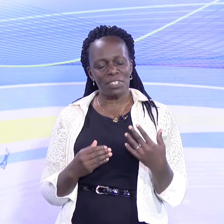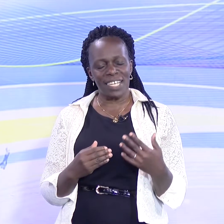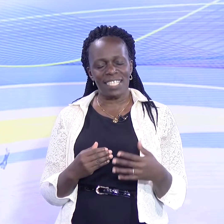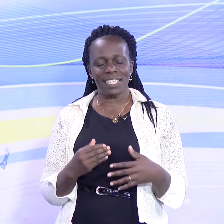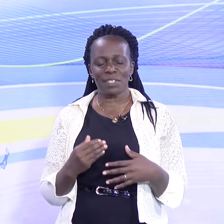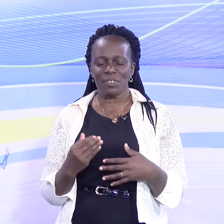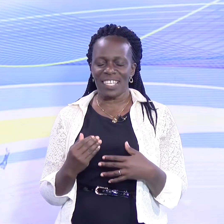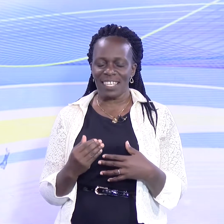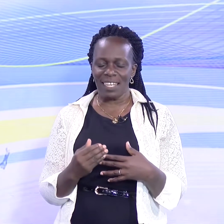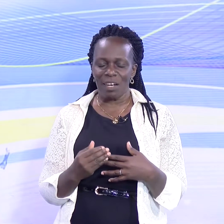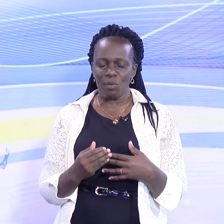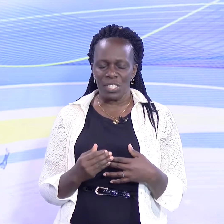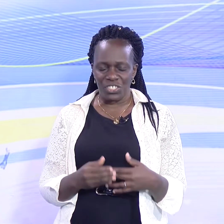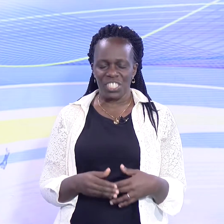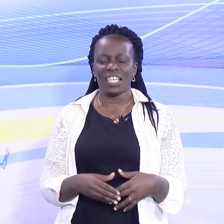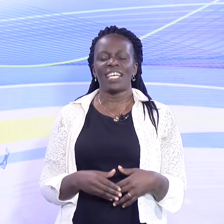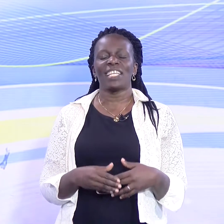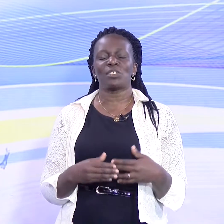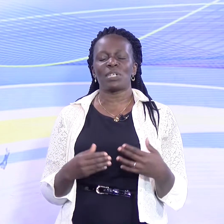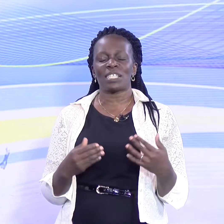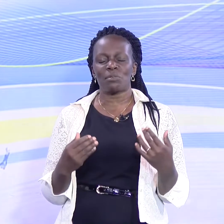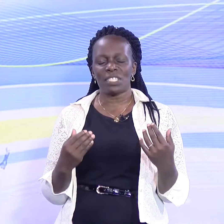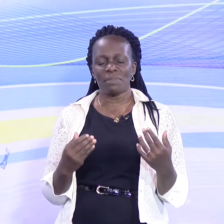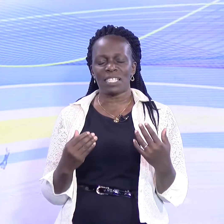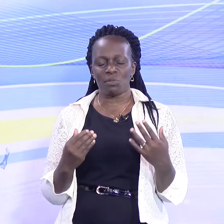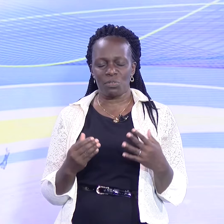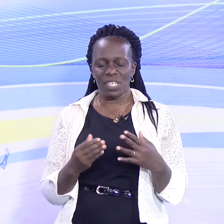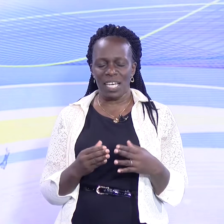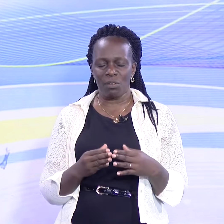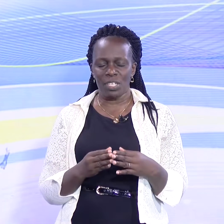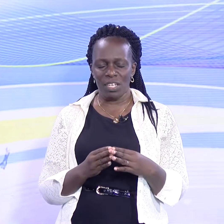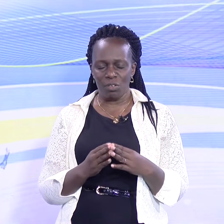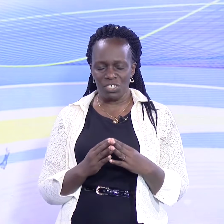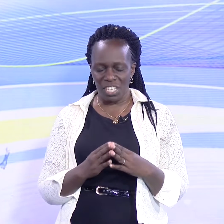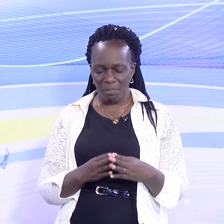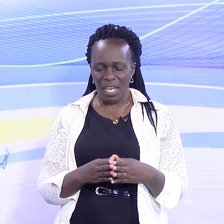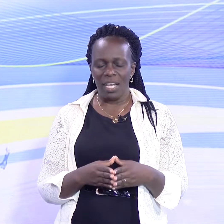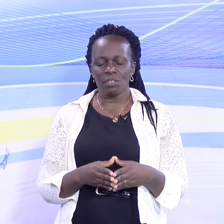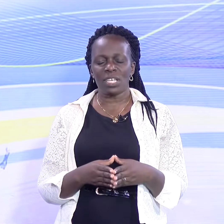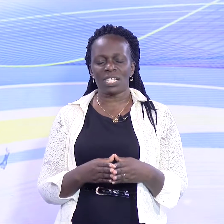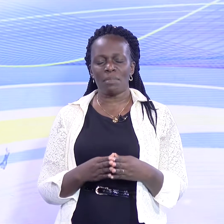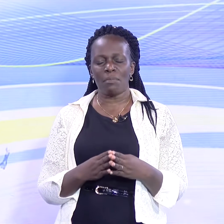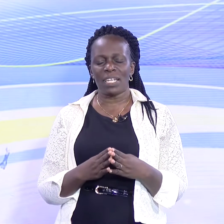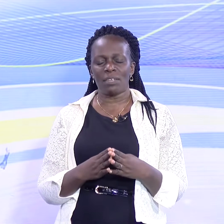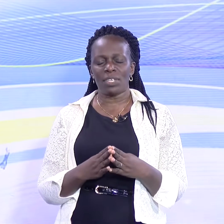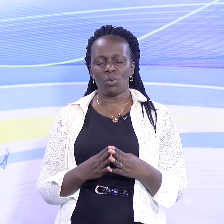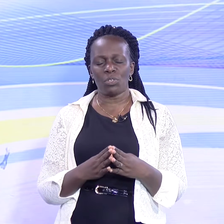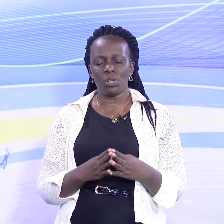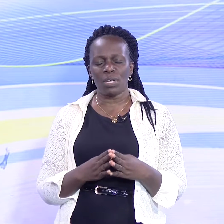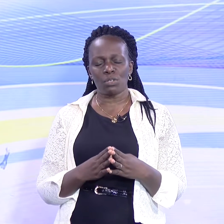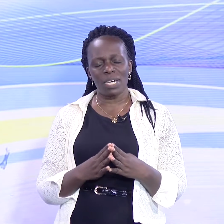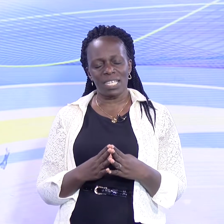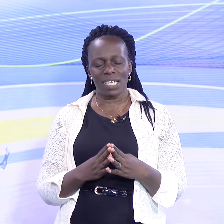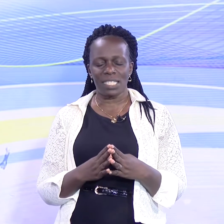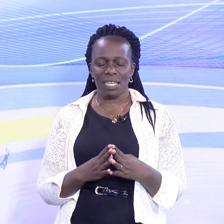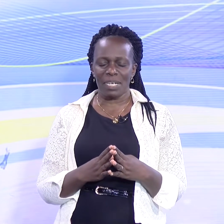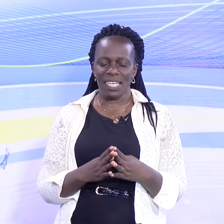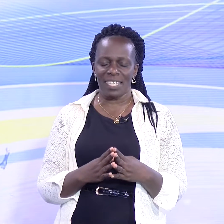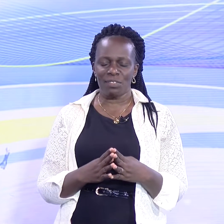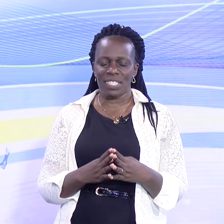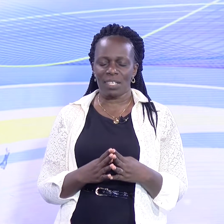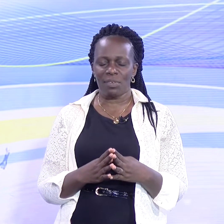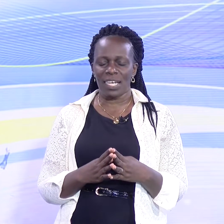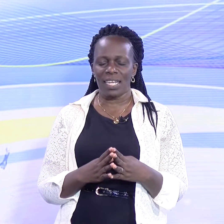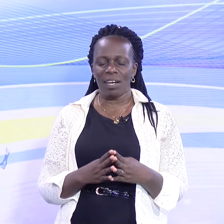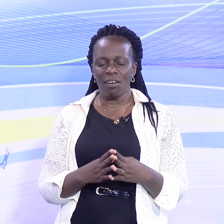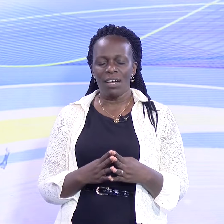kwa kutuongeza siku nyingine ya kuishi ili tuweze kutimiza kusudi lako lililo njema. Tunasema ubarikiwe na uinuliwe. Tubariki katika ibada